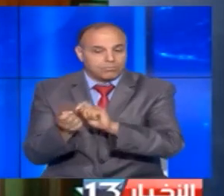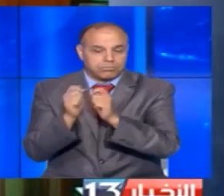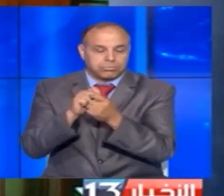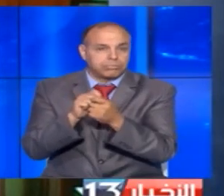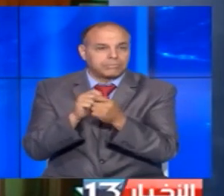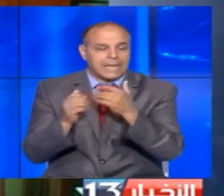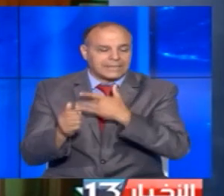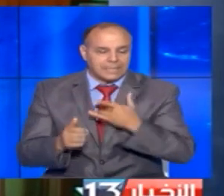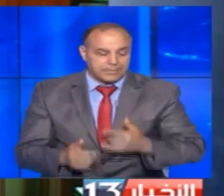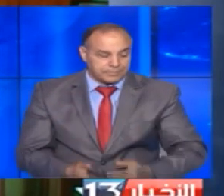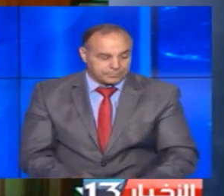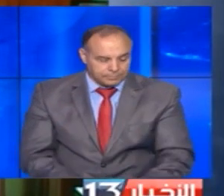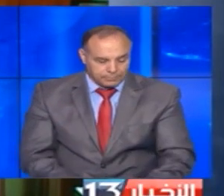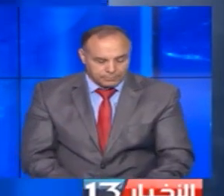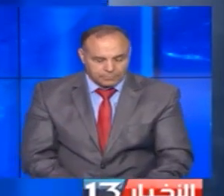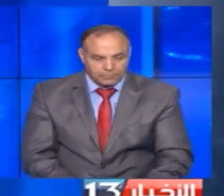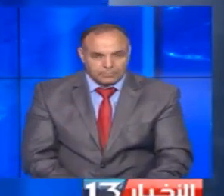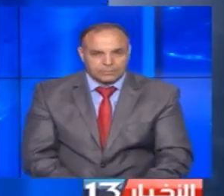الصحه